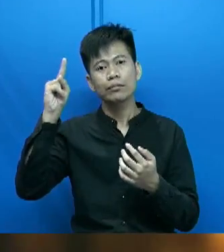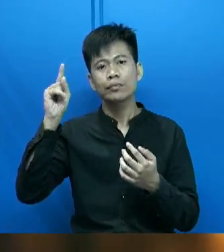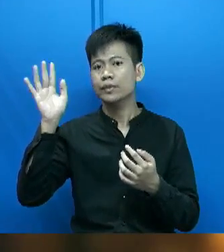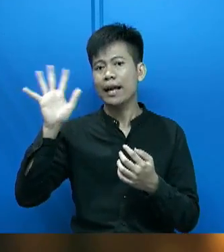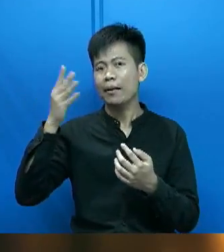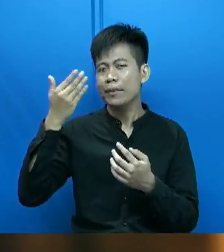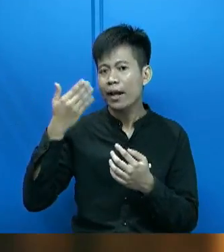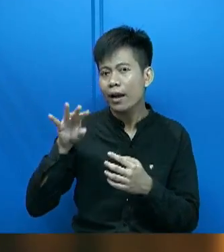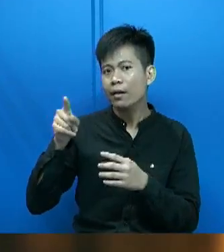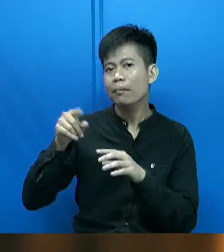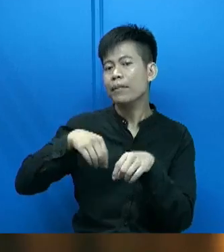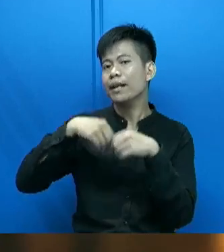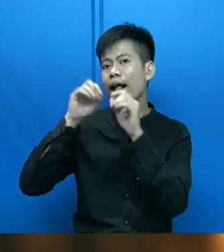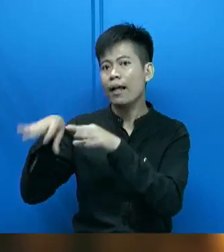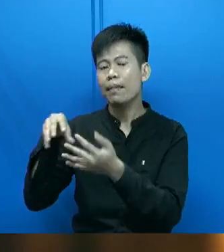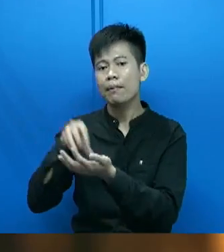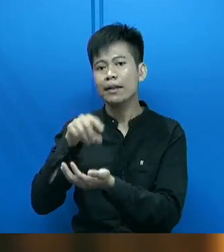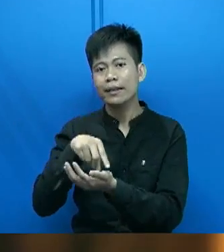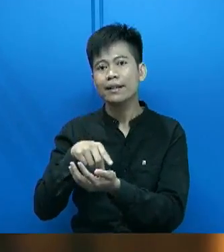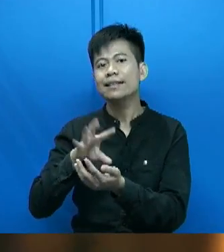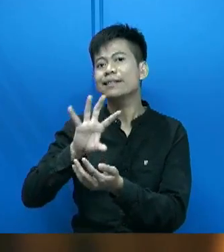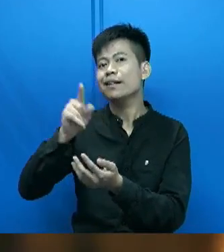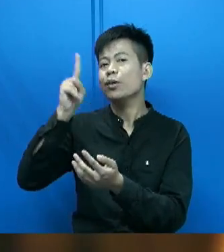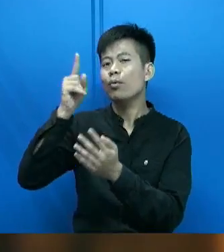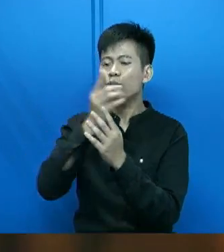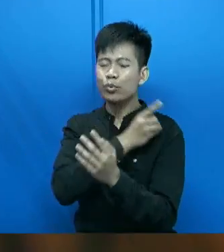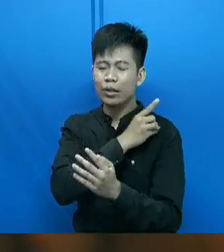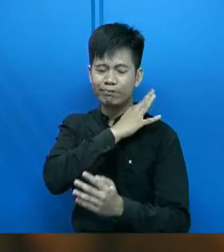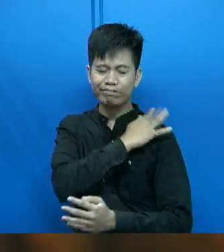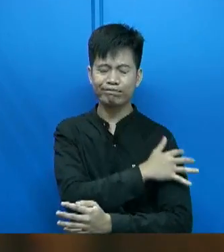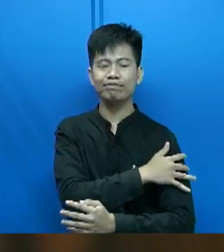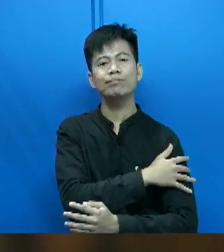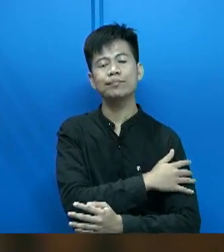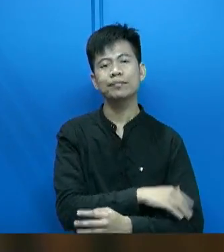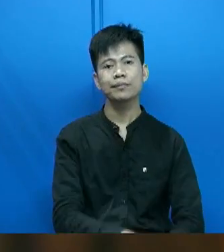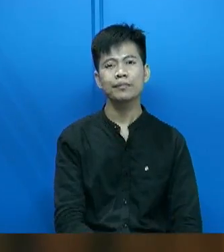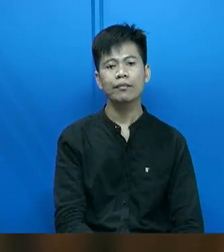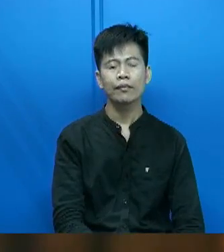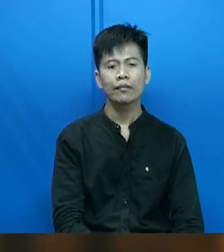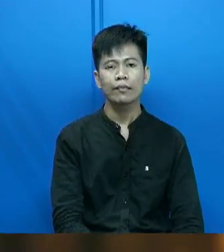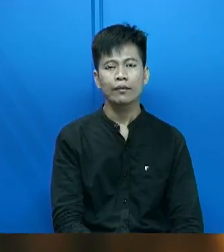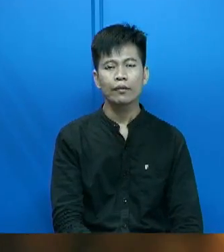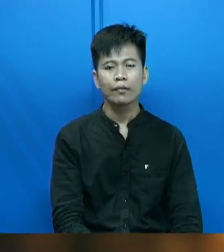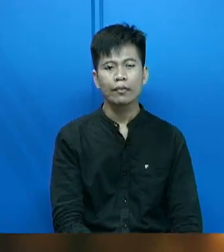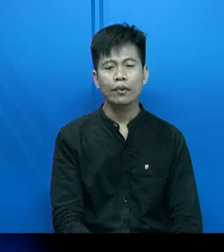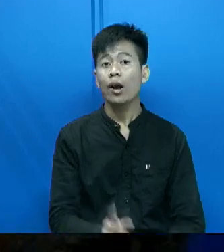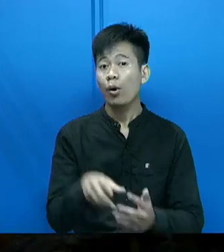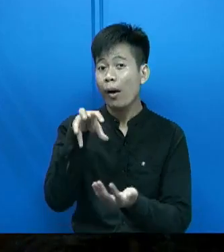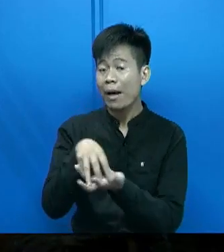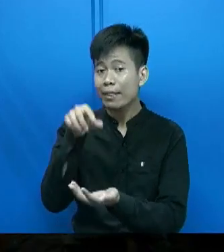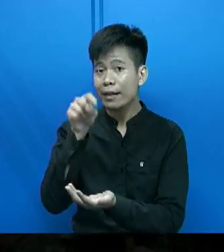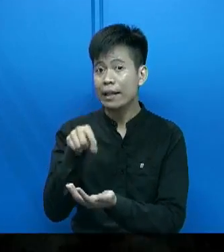jangan biarkan ia meninggalkan tempat ini kecuali Kau telah ampuni segala dosa-dosanya. Wala hamman illa farajtah, jika ada di tempat